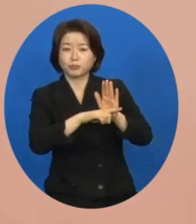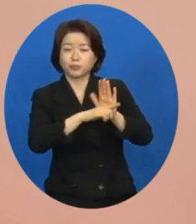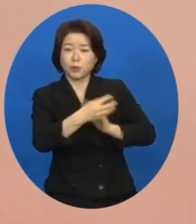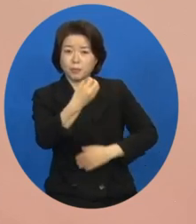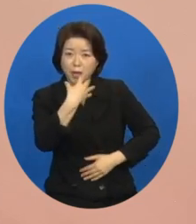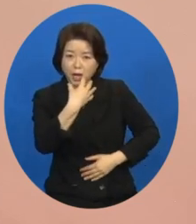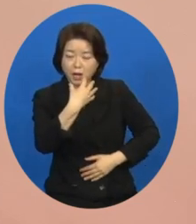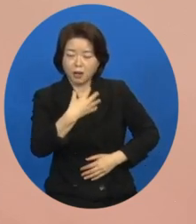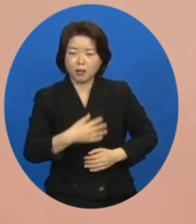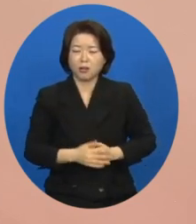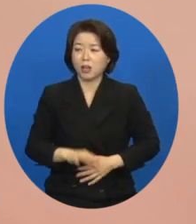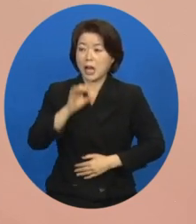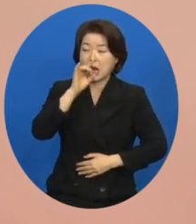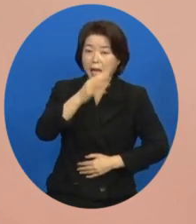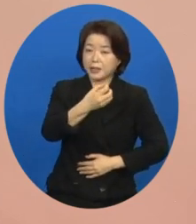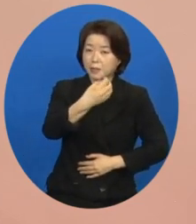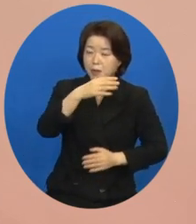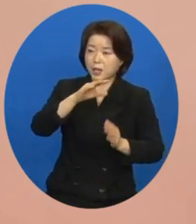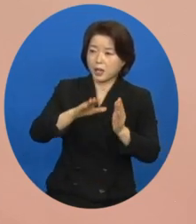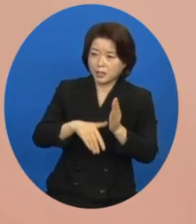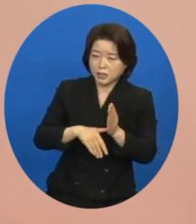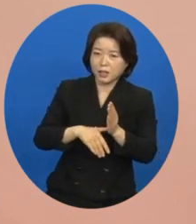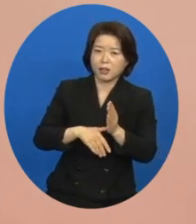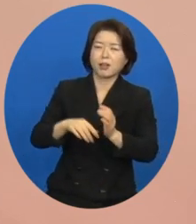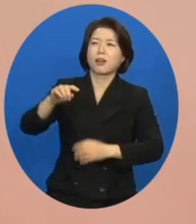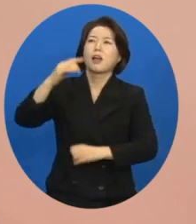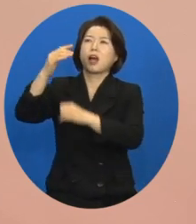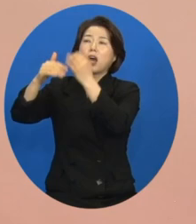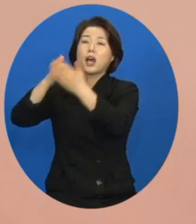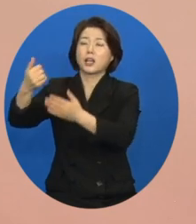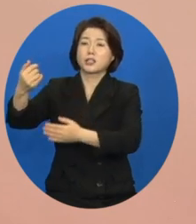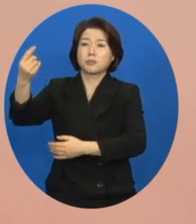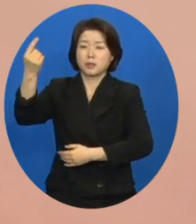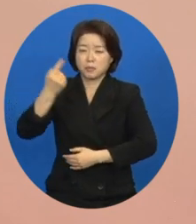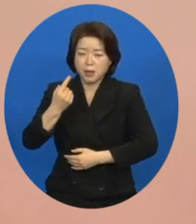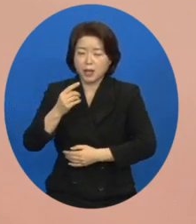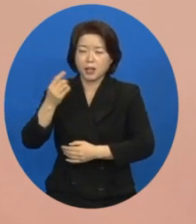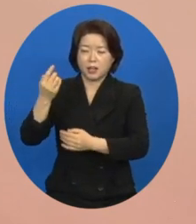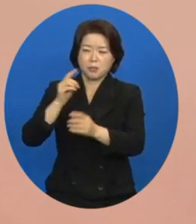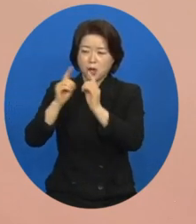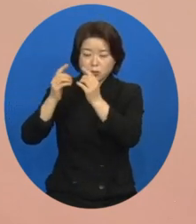안 된다고 말할 때 하나님이 되게 하신 하나님 가족끼리 모여서 기도했고